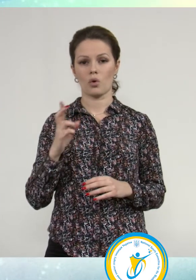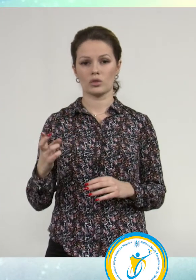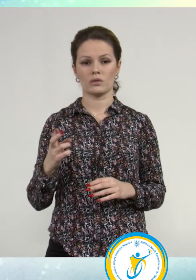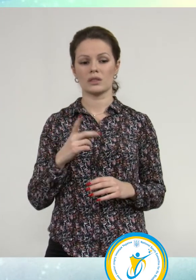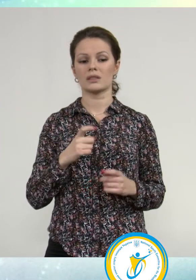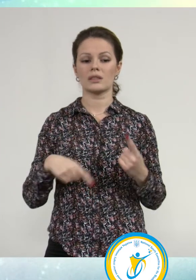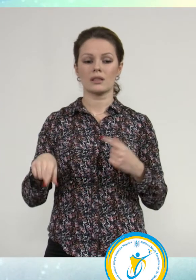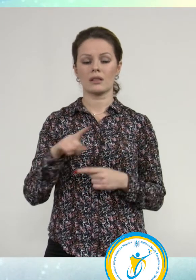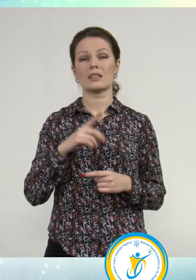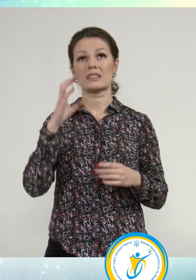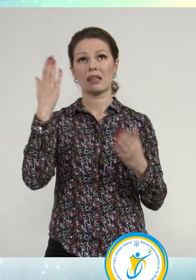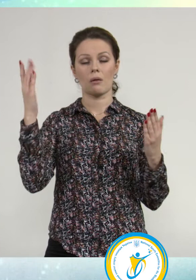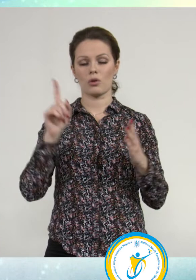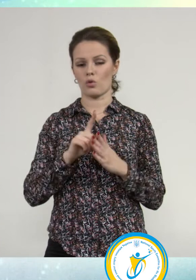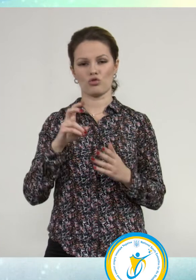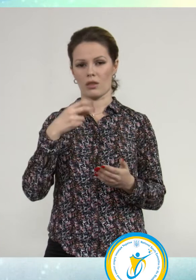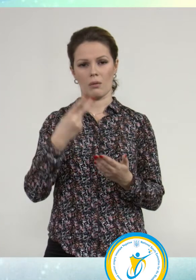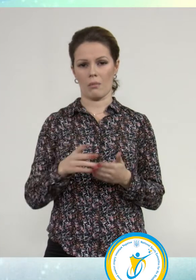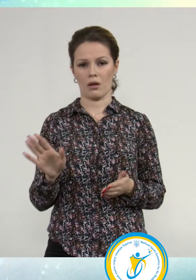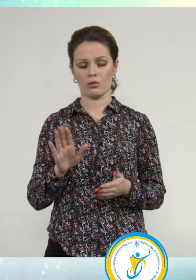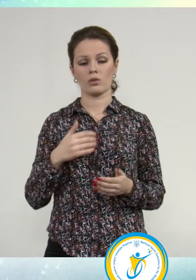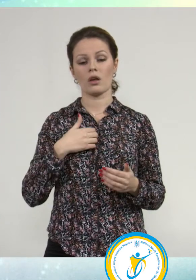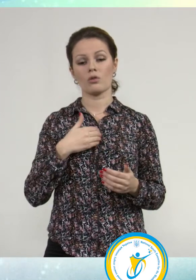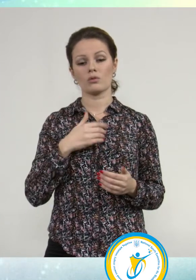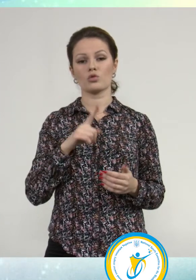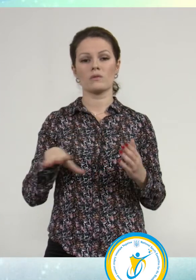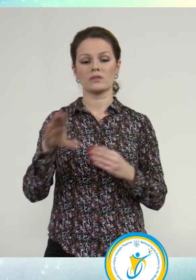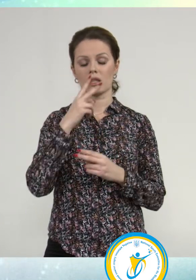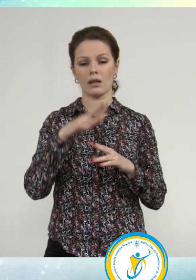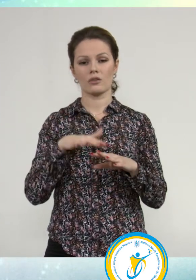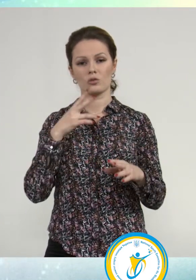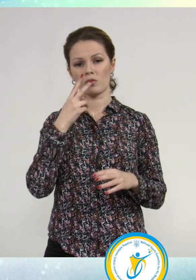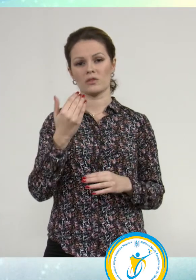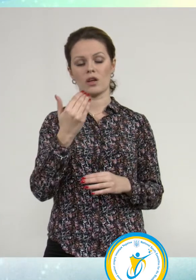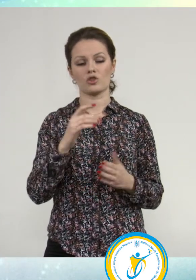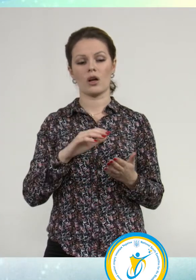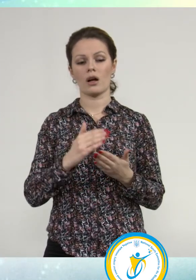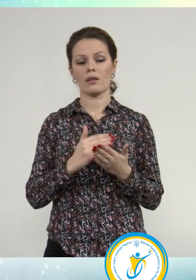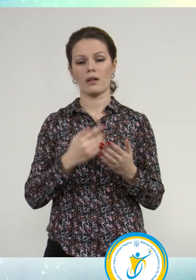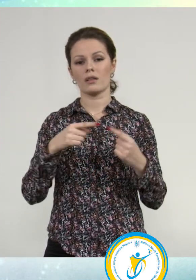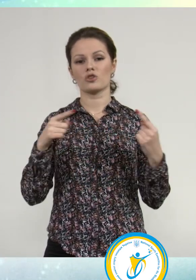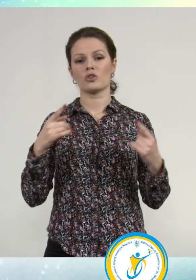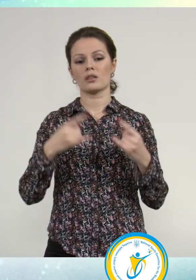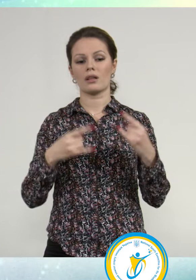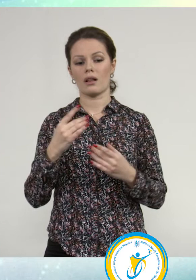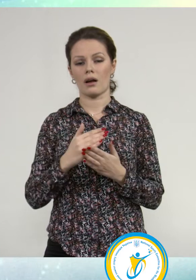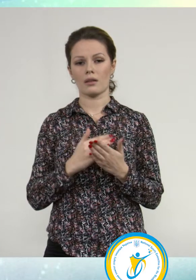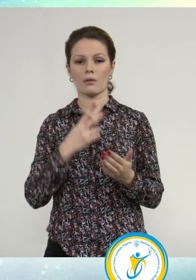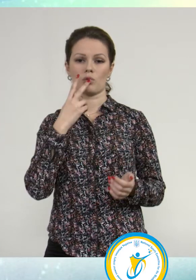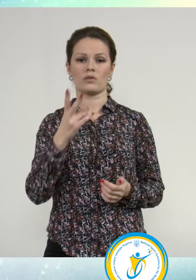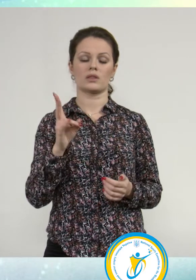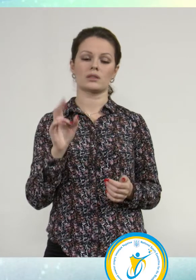з неба точно не падають. Я хотів би, щоб глядачі подивились ваш канал, інші телеканали, подивились